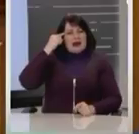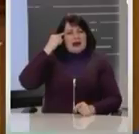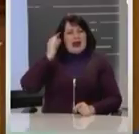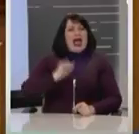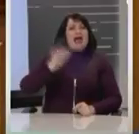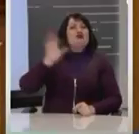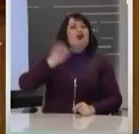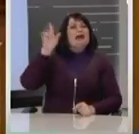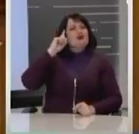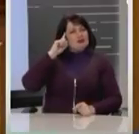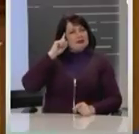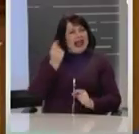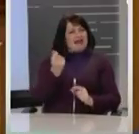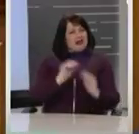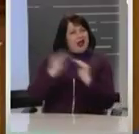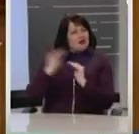βγάζαν τα χρήματά τους εκτός.